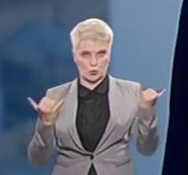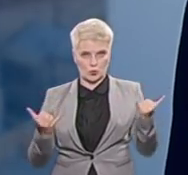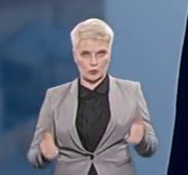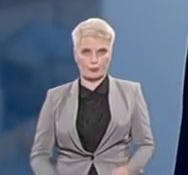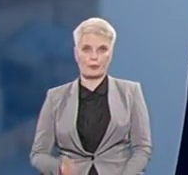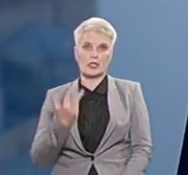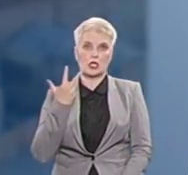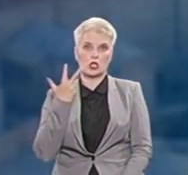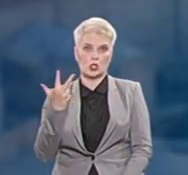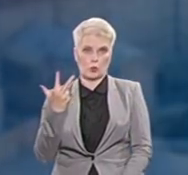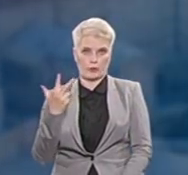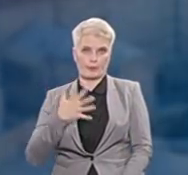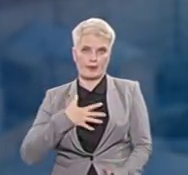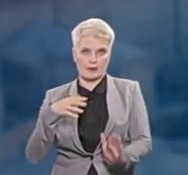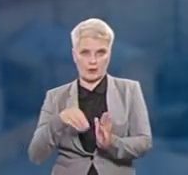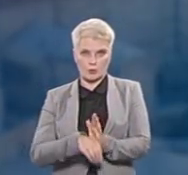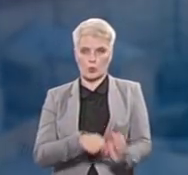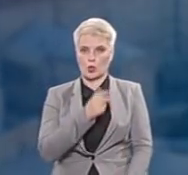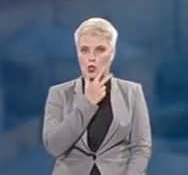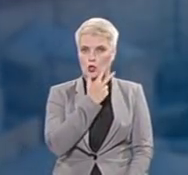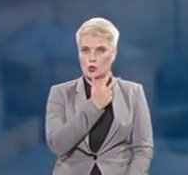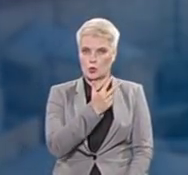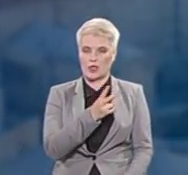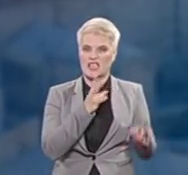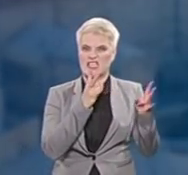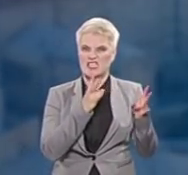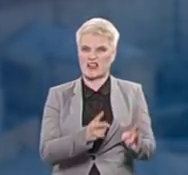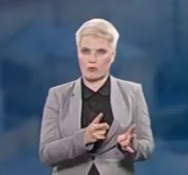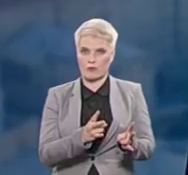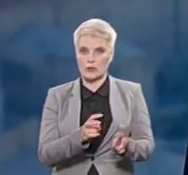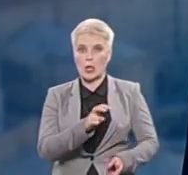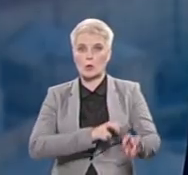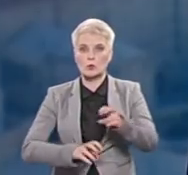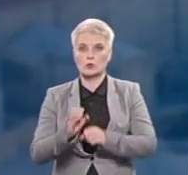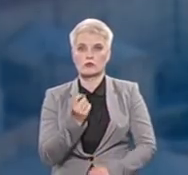Троє загиблих і троє травмованих. Пошуки ще однієї людини тривають. На